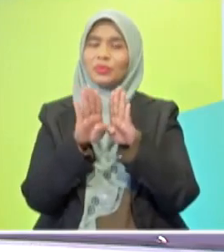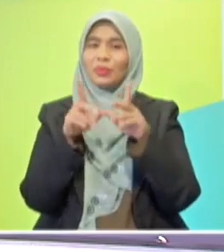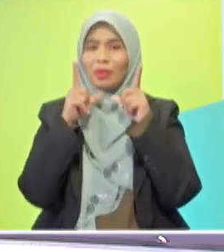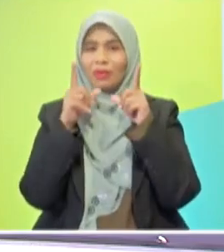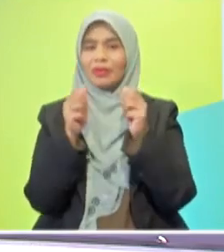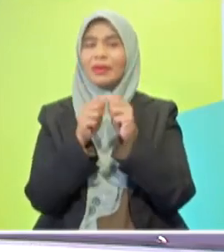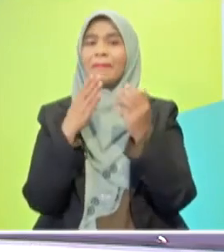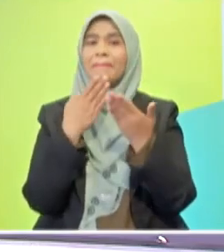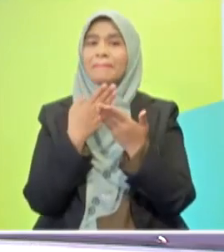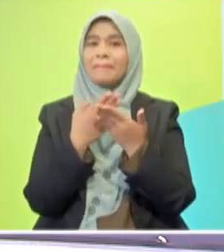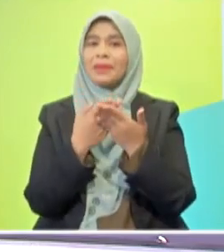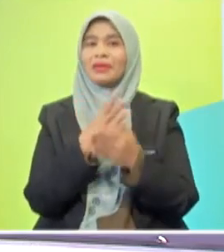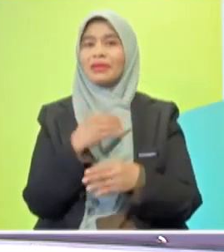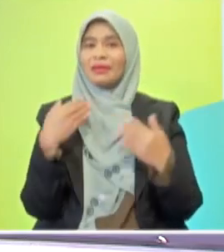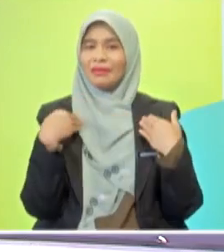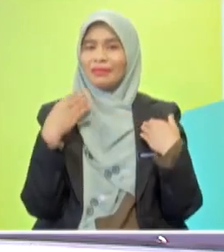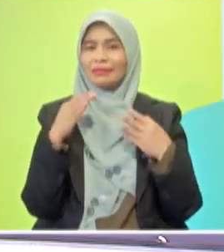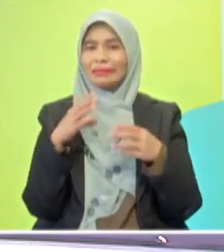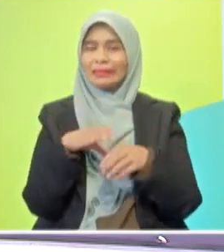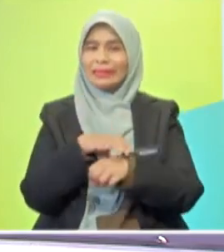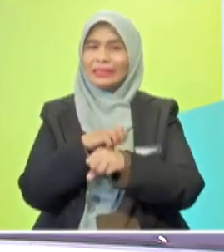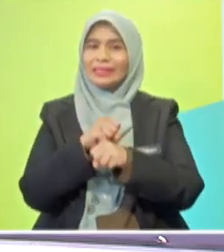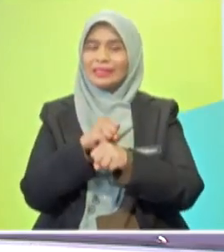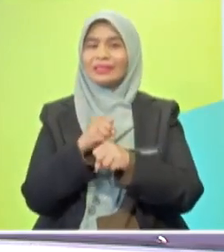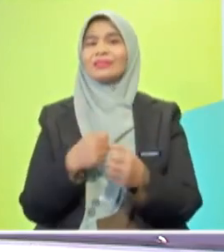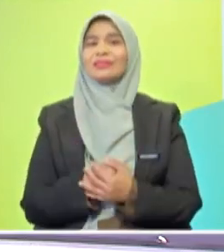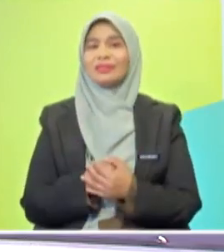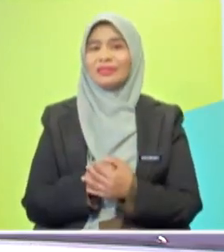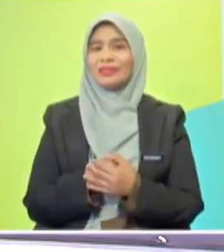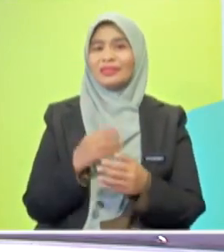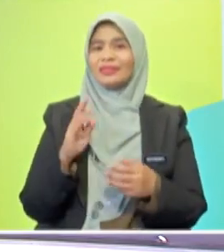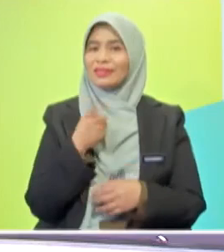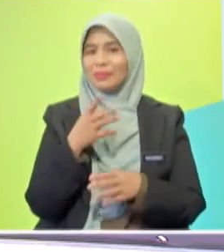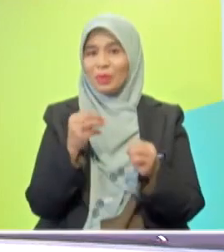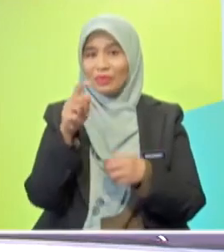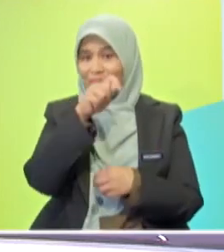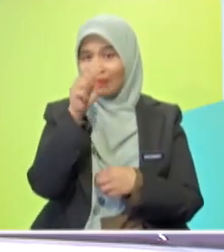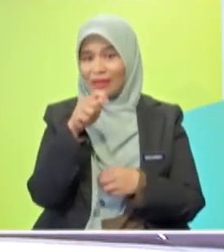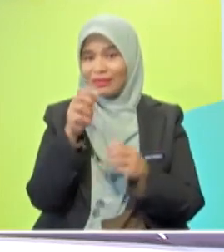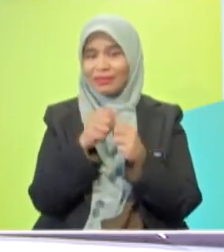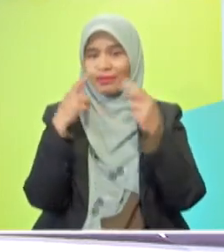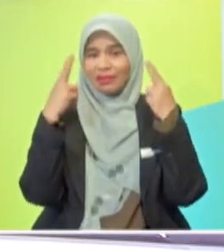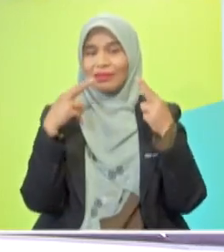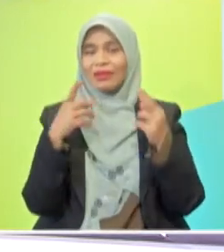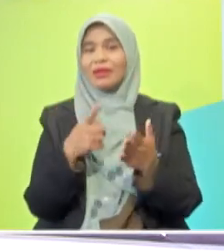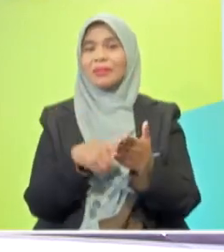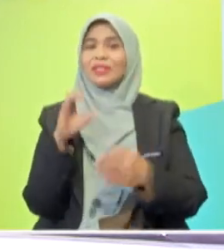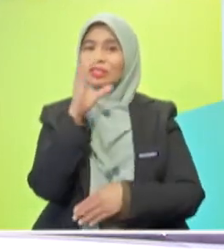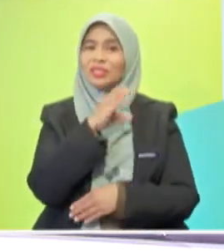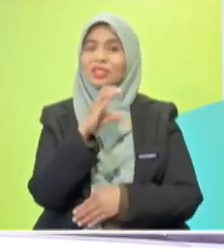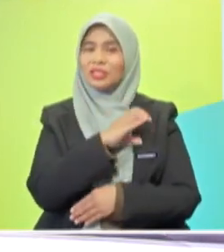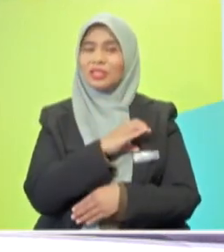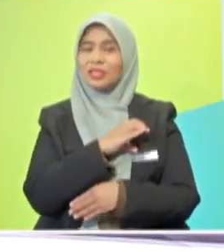Tapi ada yang ketat-ketat sikit Ustazah. Tapi kita nak tanyalah kepada Ustazah, apakah sebenarnya ciri-ciri menutup aurat